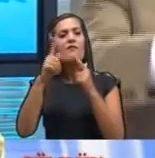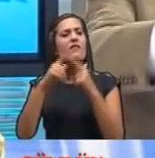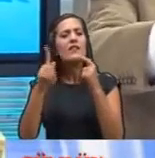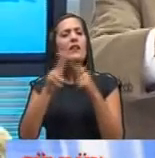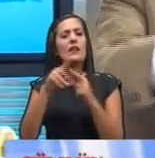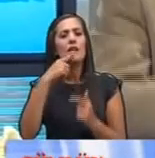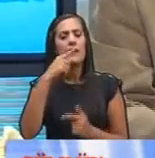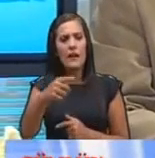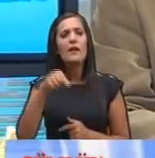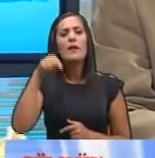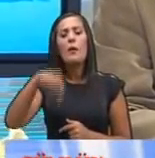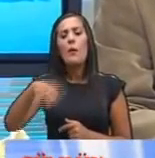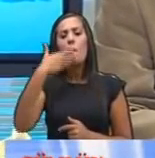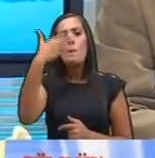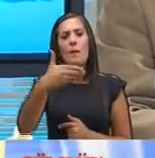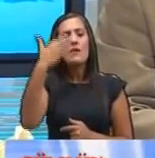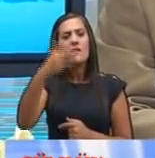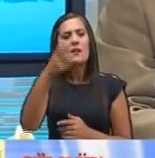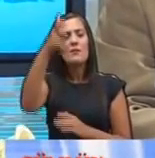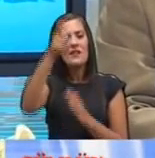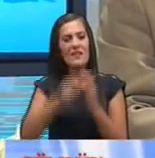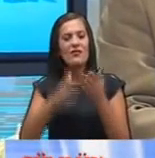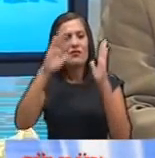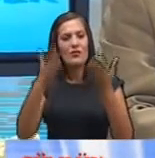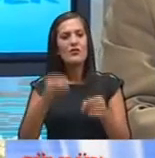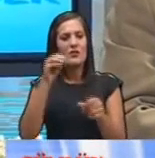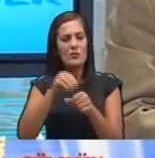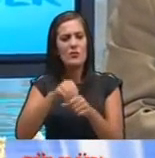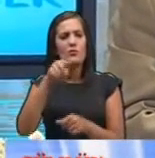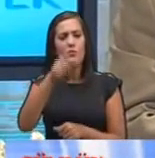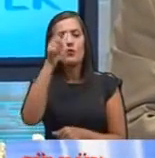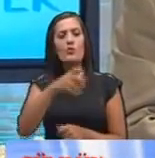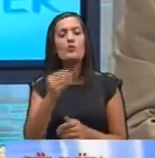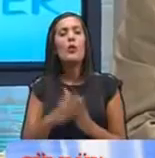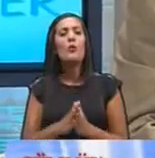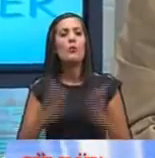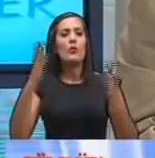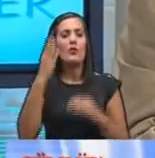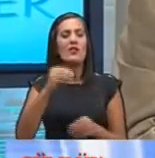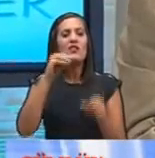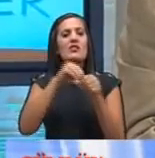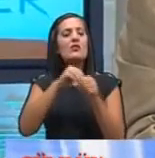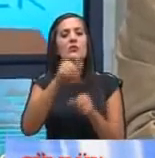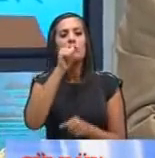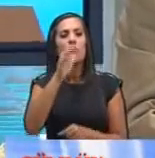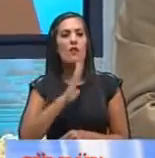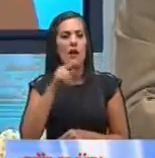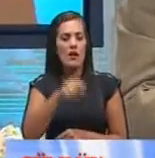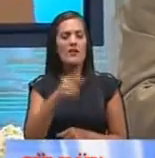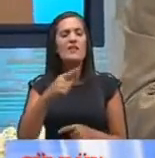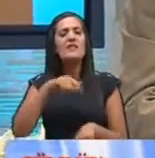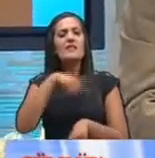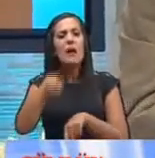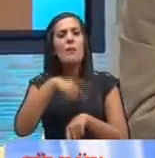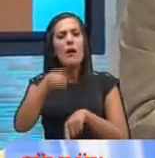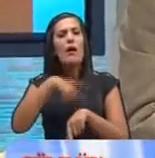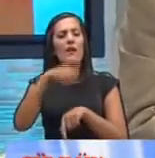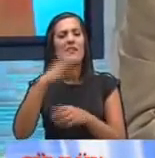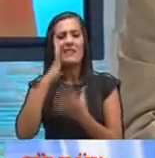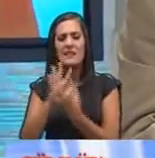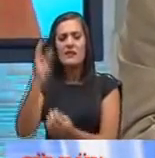olay, bu bahsettiğimiz doku ki bu dokunun çok büyük ölçüde içeriği sudur. Ve zaman içinde yani